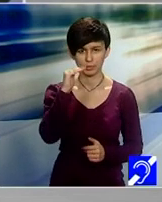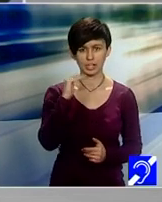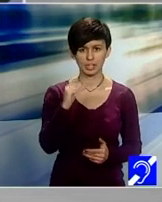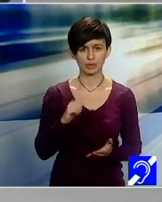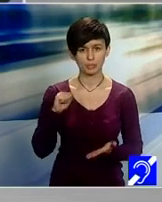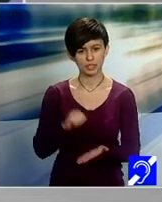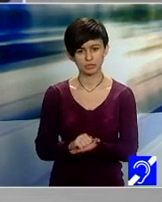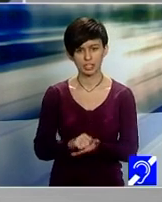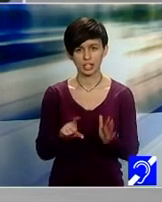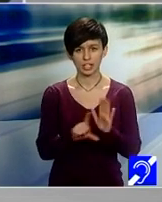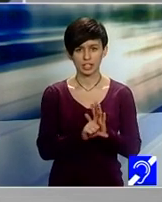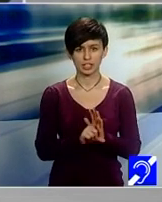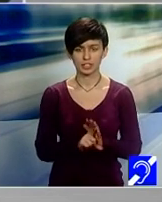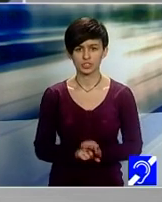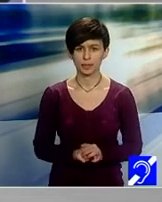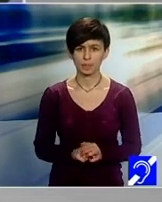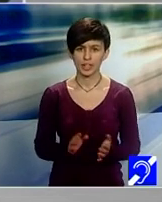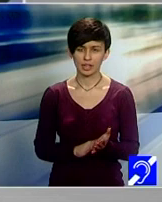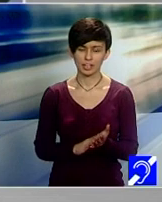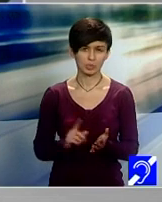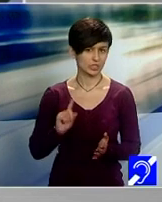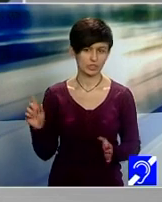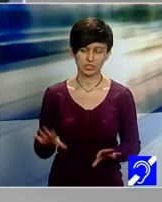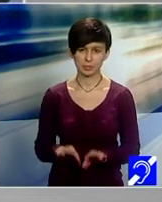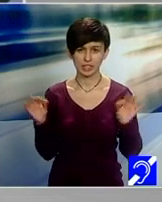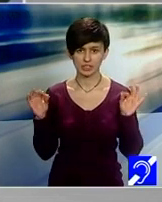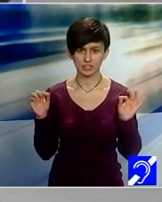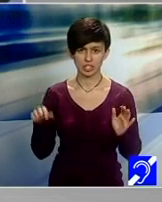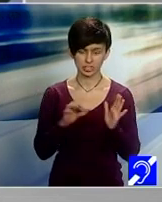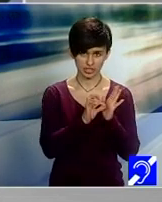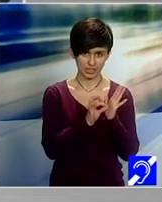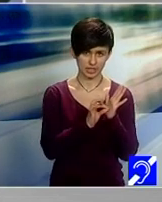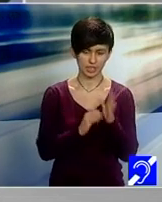surpriză, nu se mai găsește acest criteriu. Vine legea și ne spune că